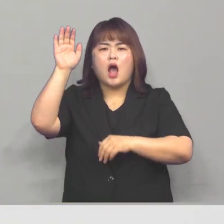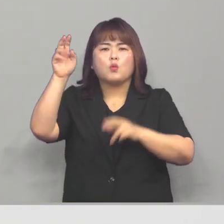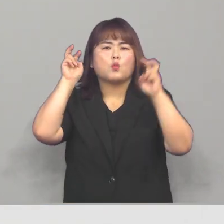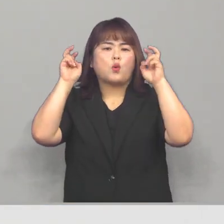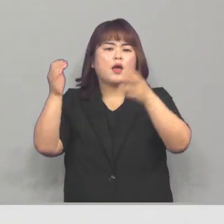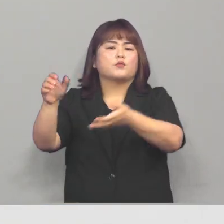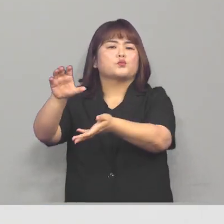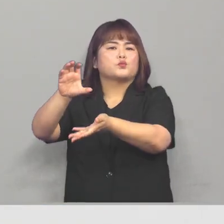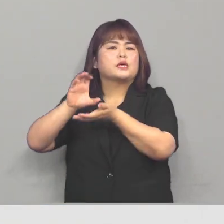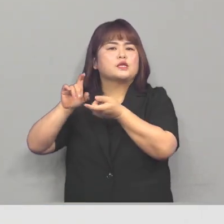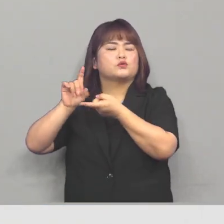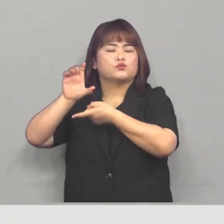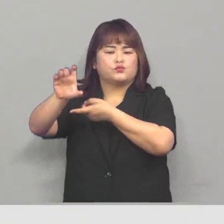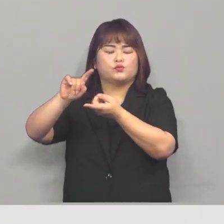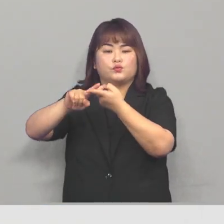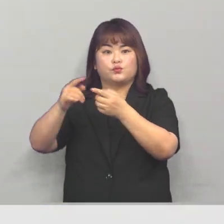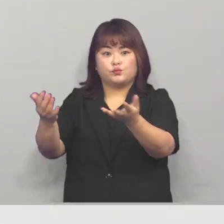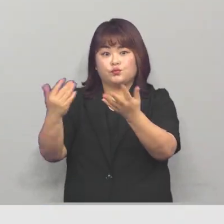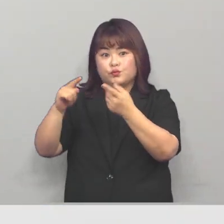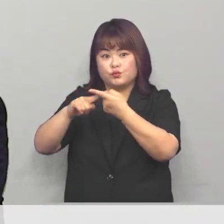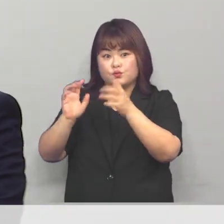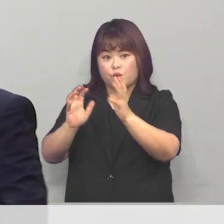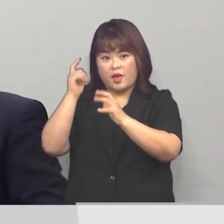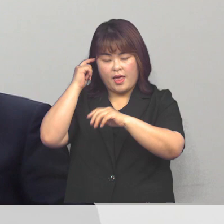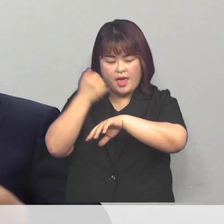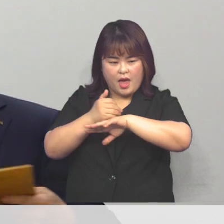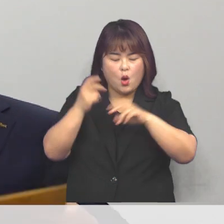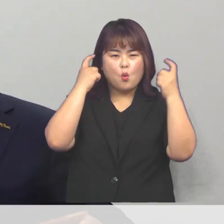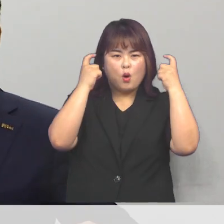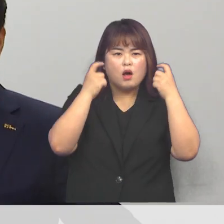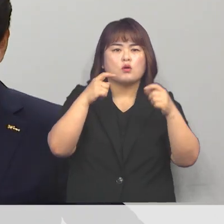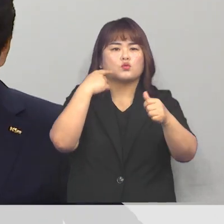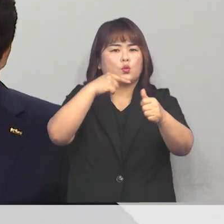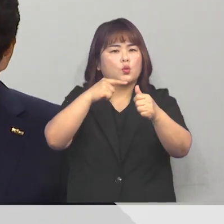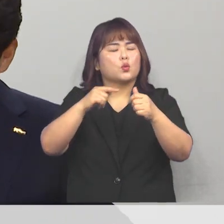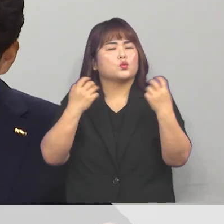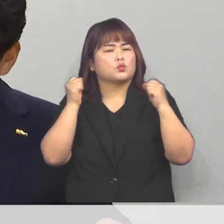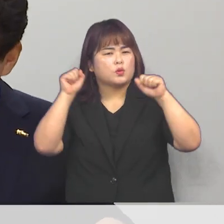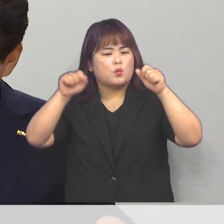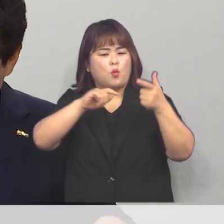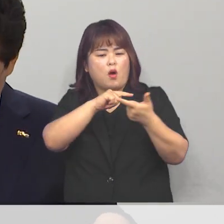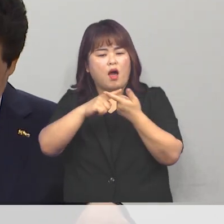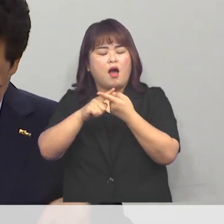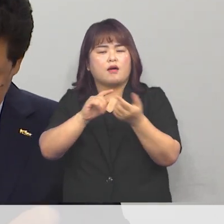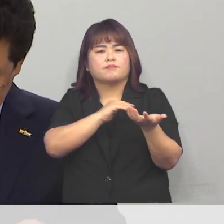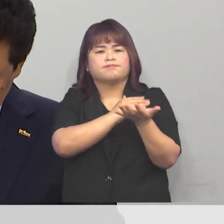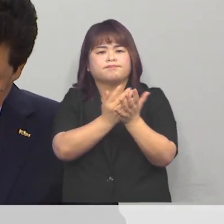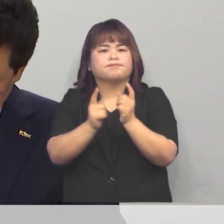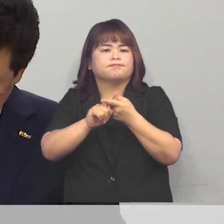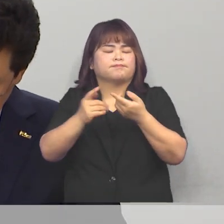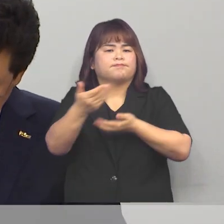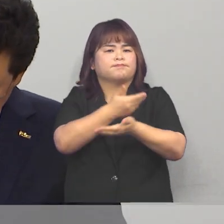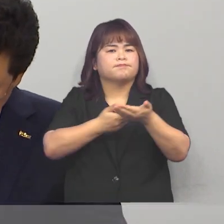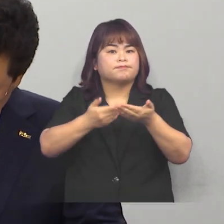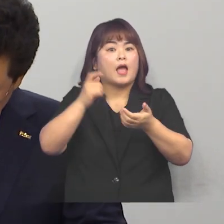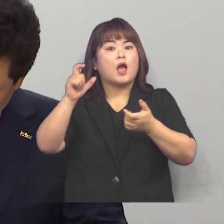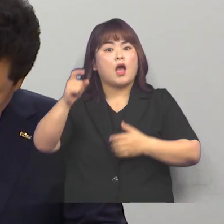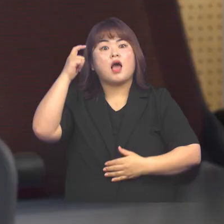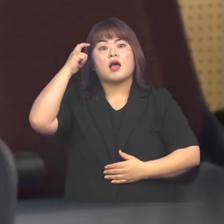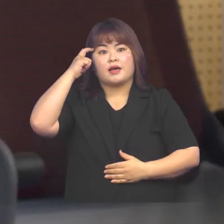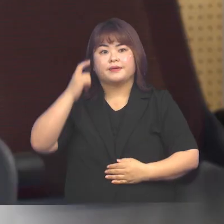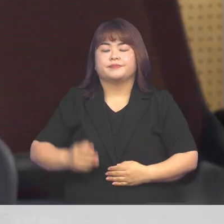지원하는 등 교육과 문화, 관광, 스포츠 등 다양한 분야에서 소통협력 시스템을 강화하기로 했습니다.